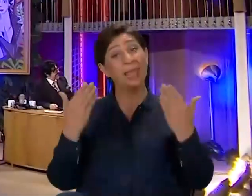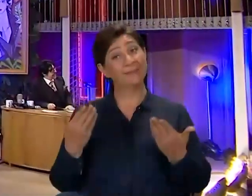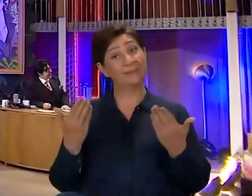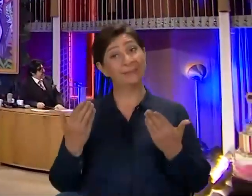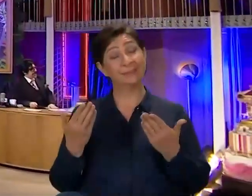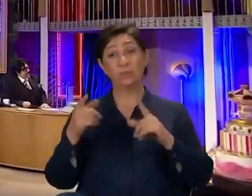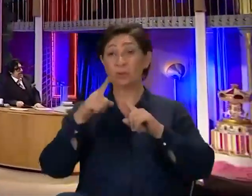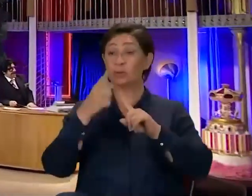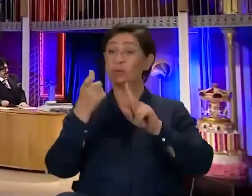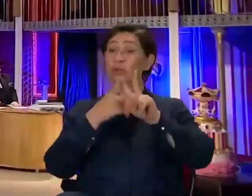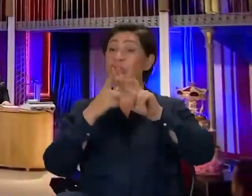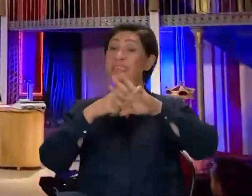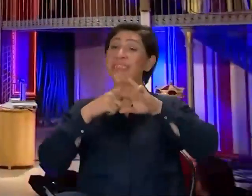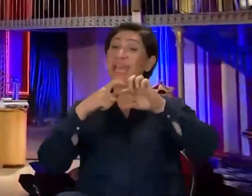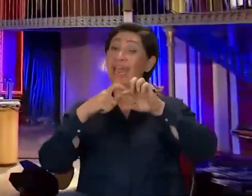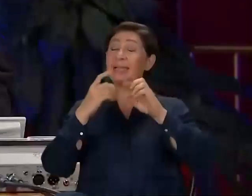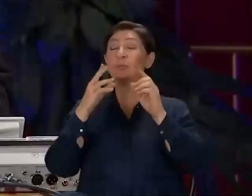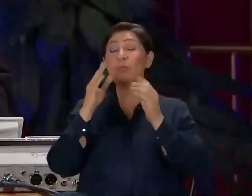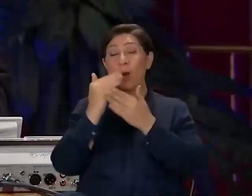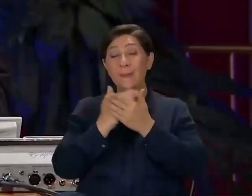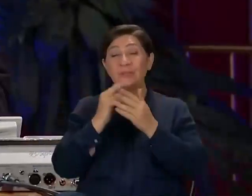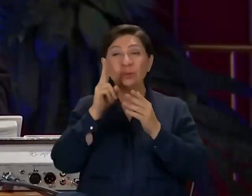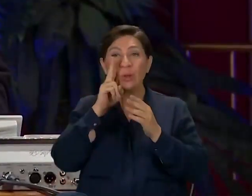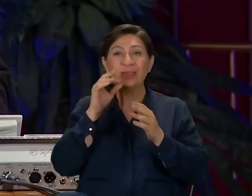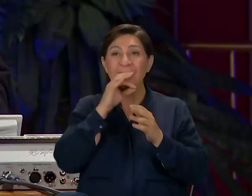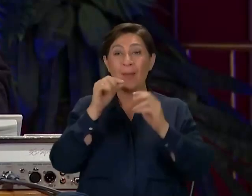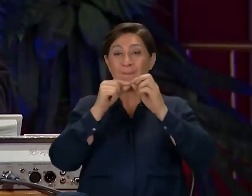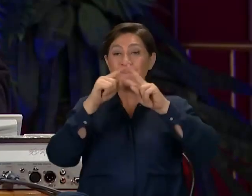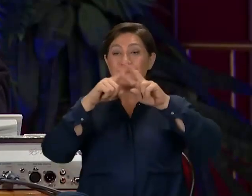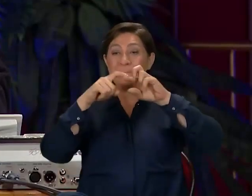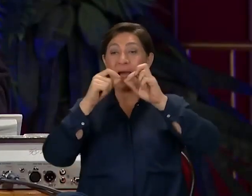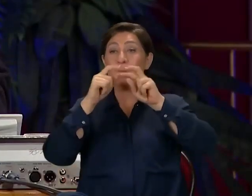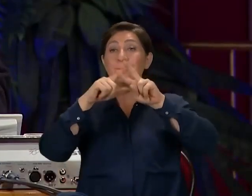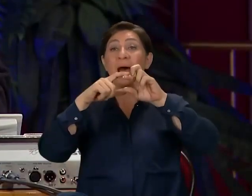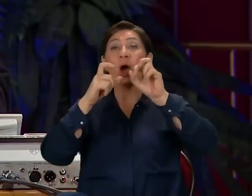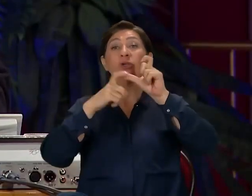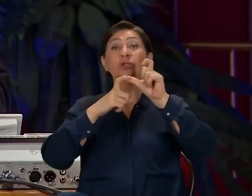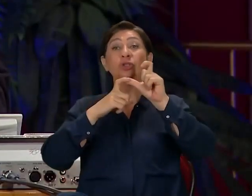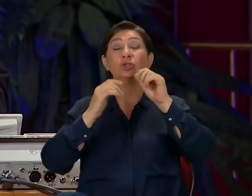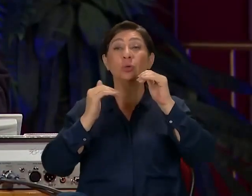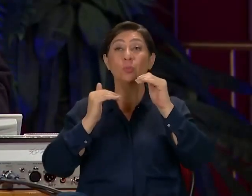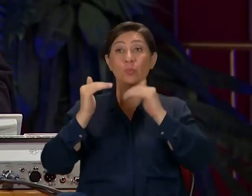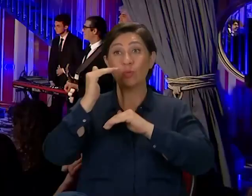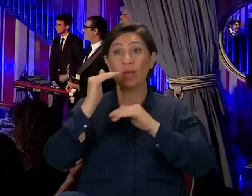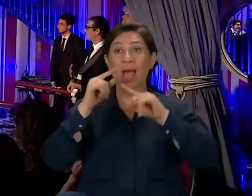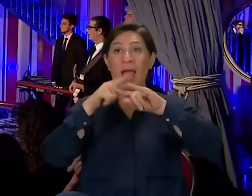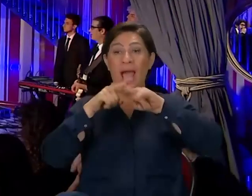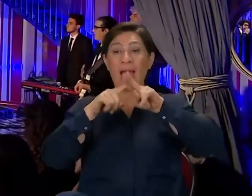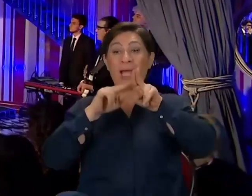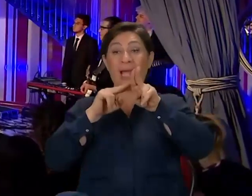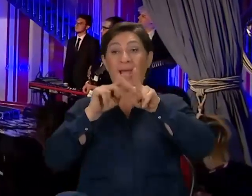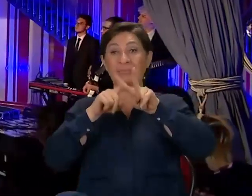Evet, Tunçerciğim, artık programın sonlarına doğru geliyoruz. Barbaros gelecek şimdi. Barbaros Büyükakkan